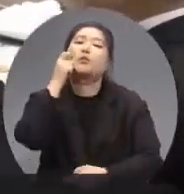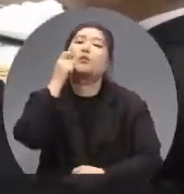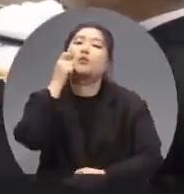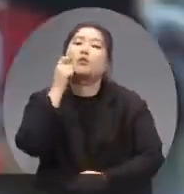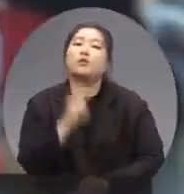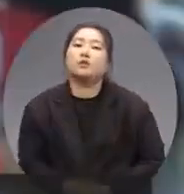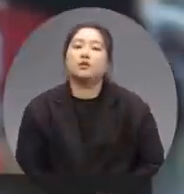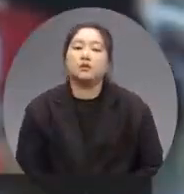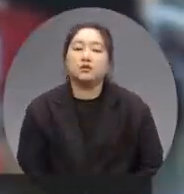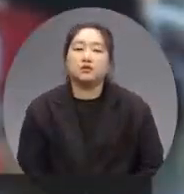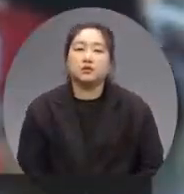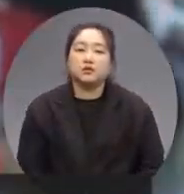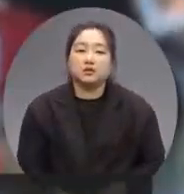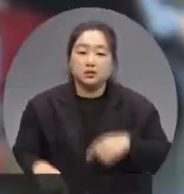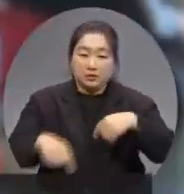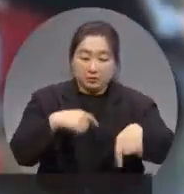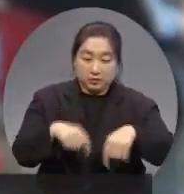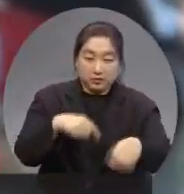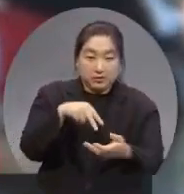정치권에서는